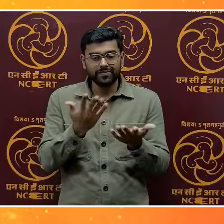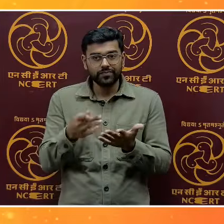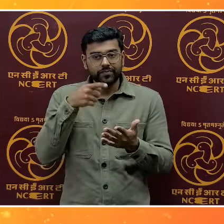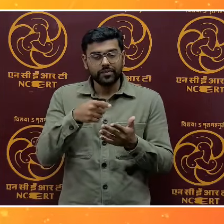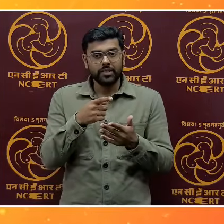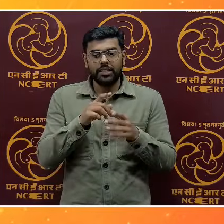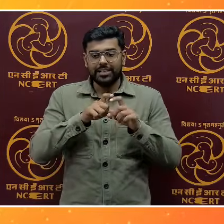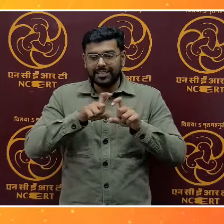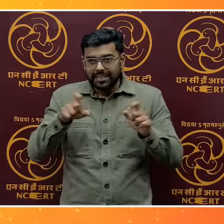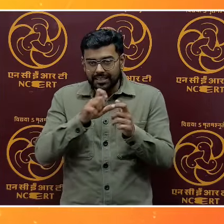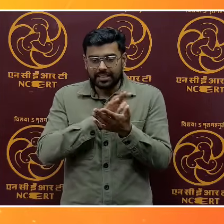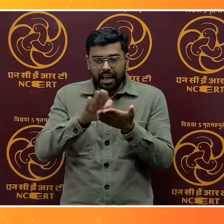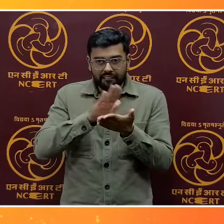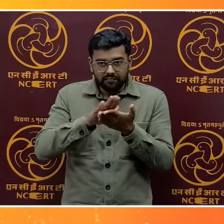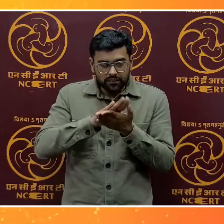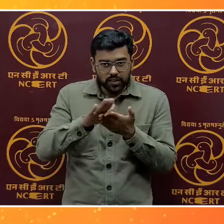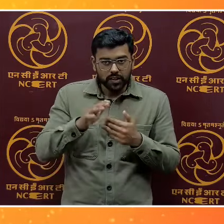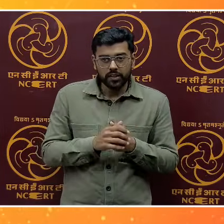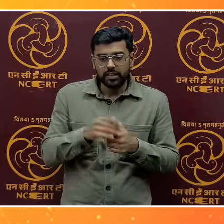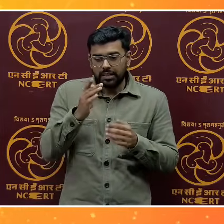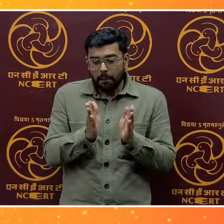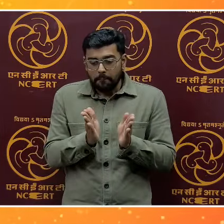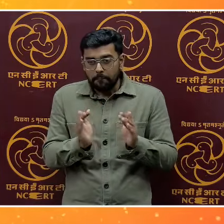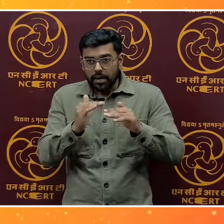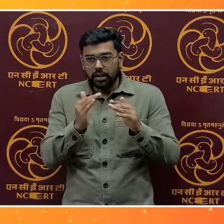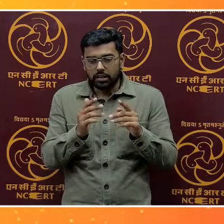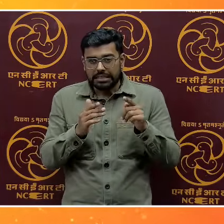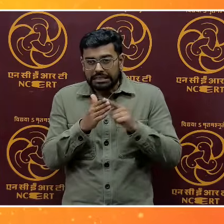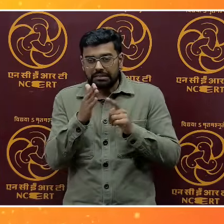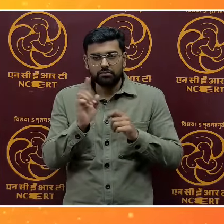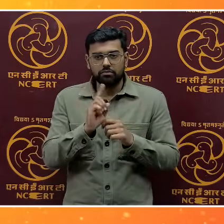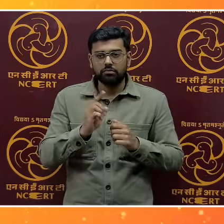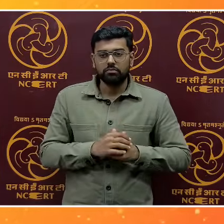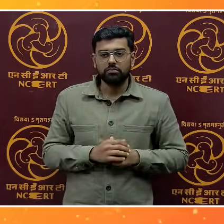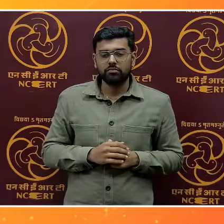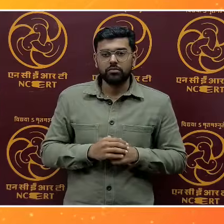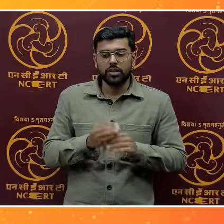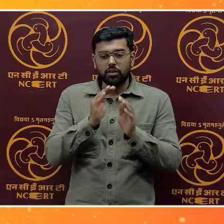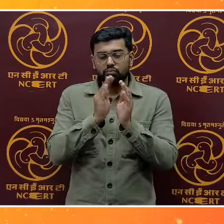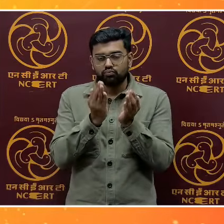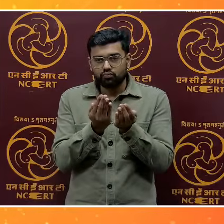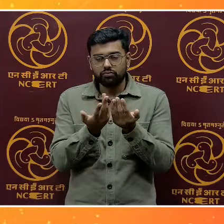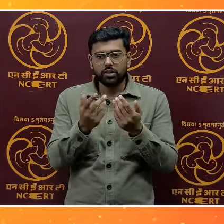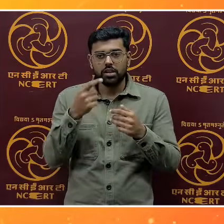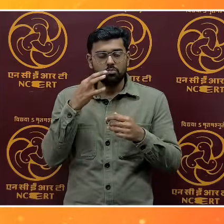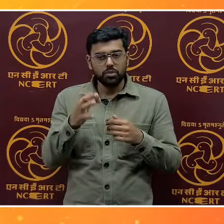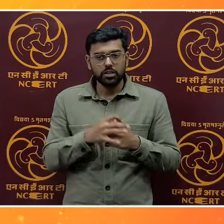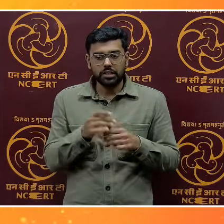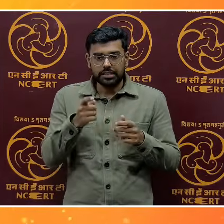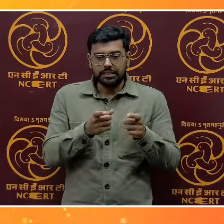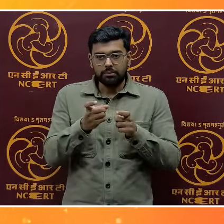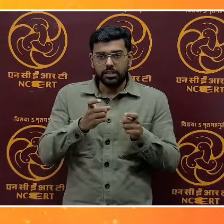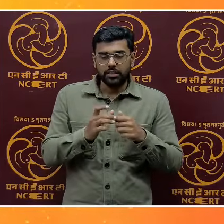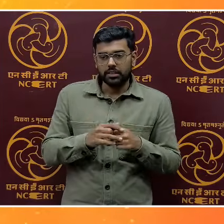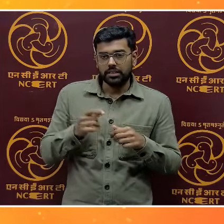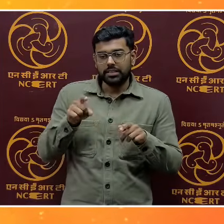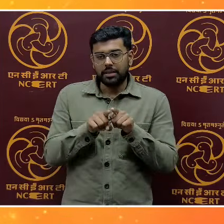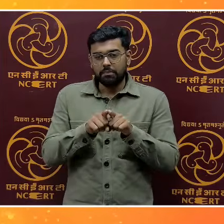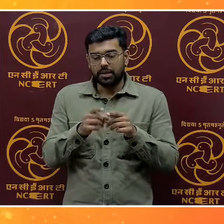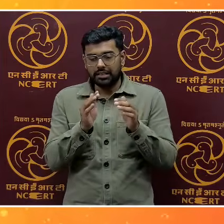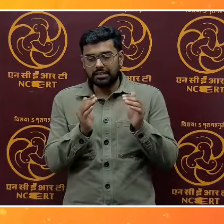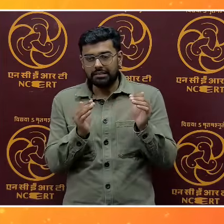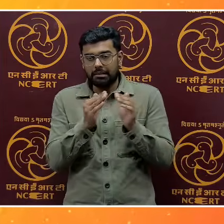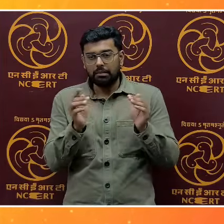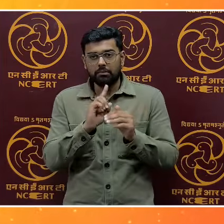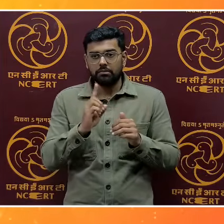very hygienic. They should not be sharp. Right. है ना? And they should be able to, the edges should not be very sharp. They